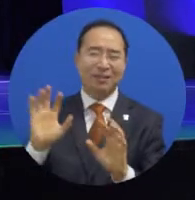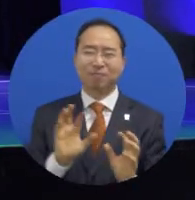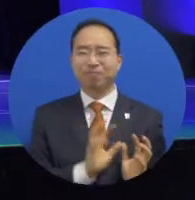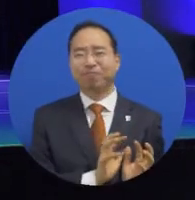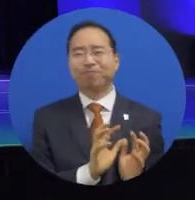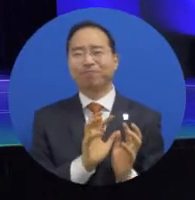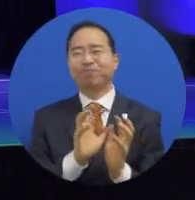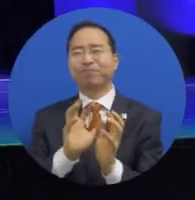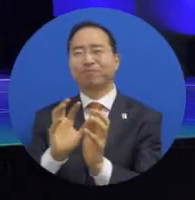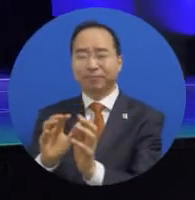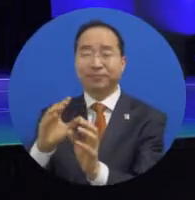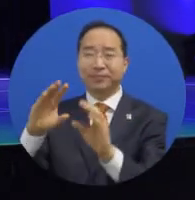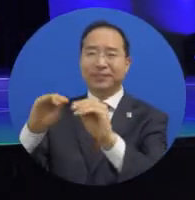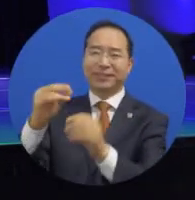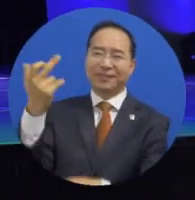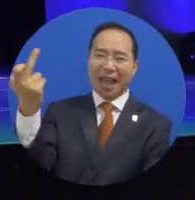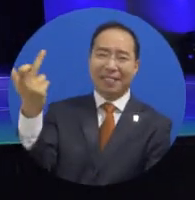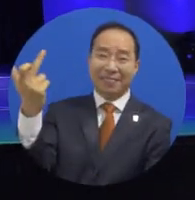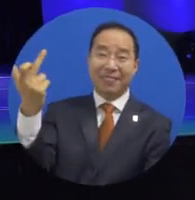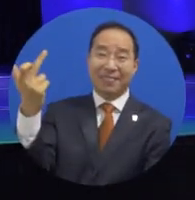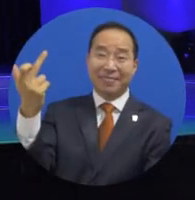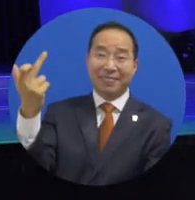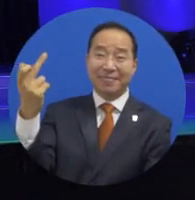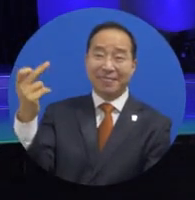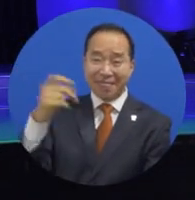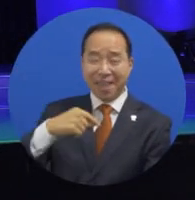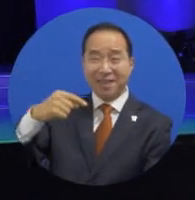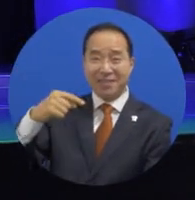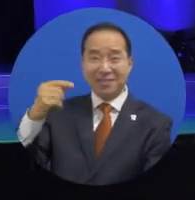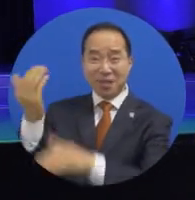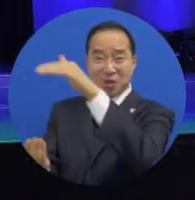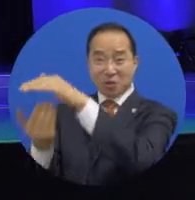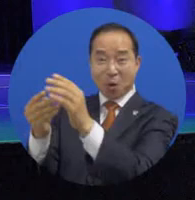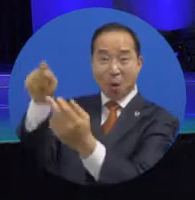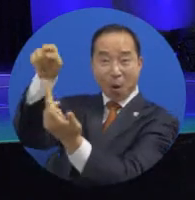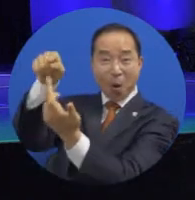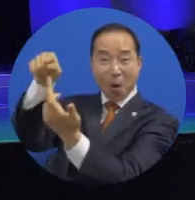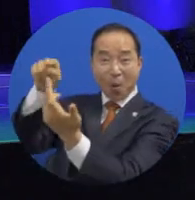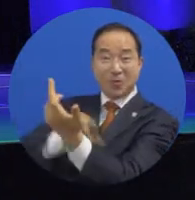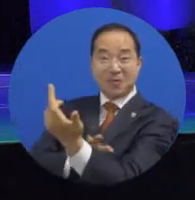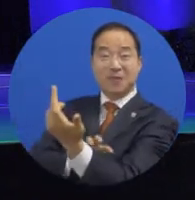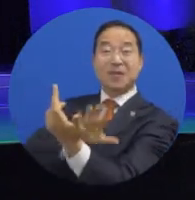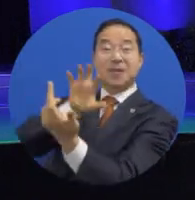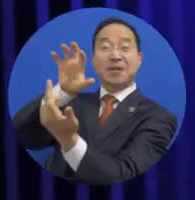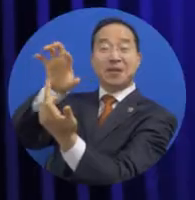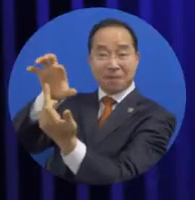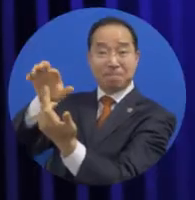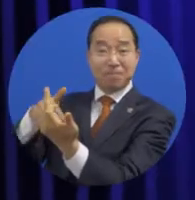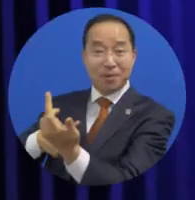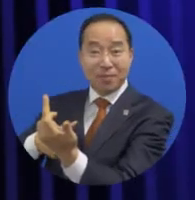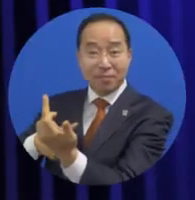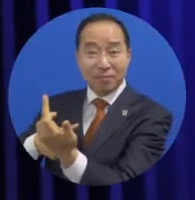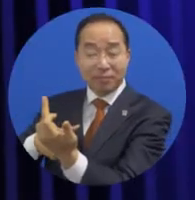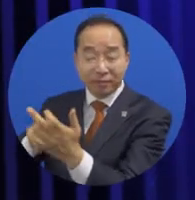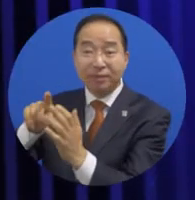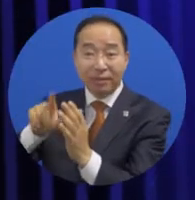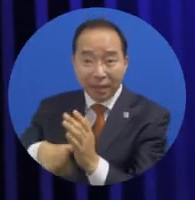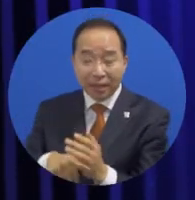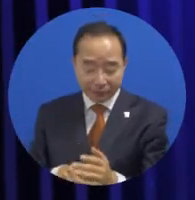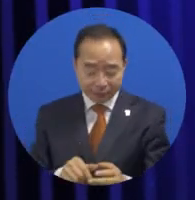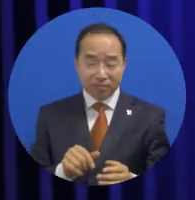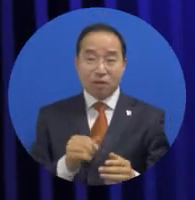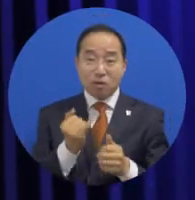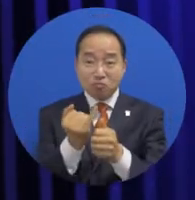이게 웬일인가요? 지리산 왔으면 천왕봉 올라가야 된다고 생각하는 사람들이 있잖아요. 그런데 바로